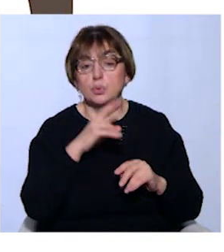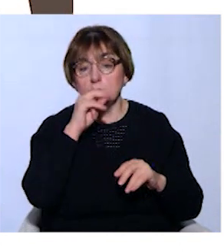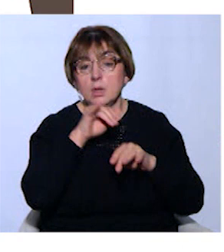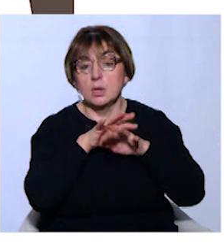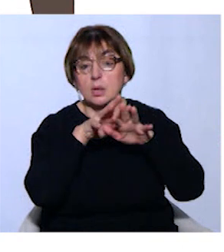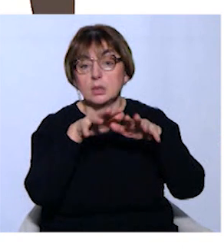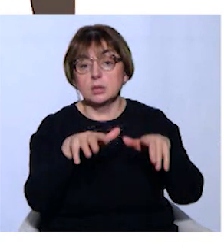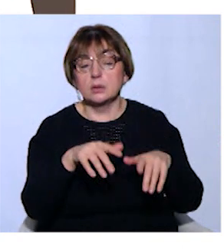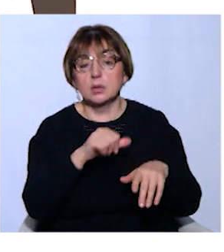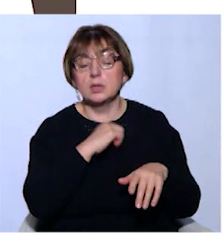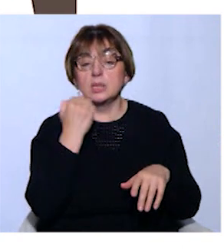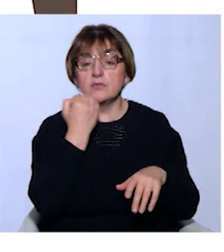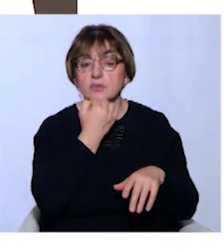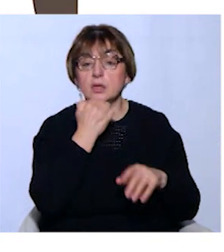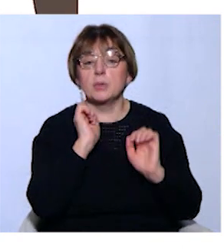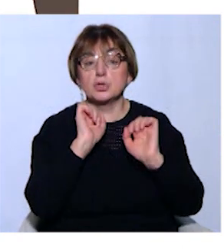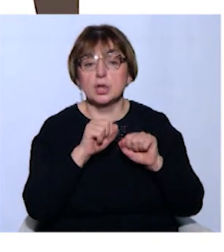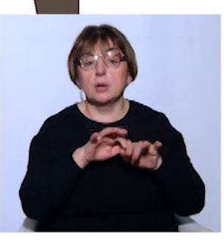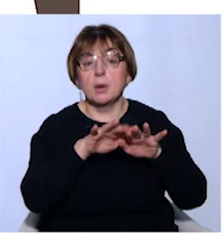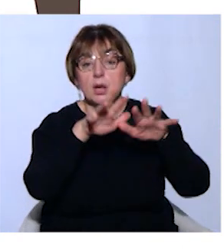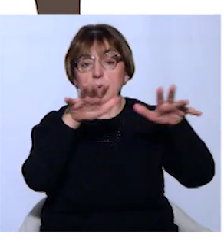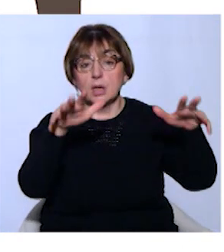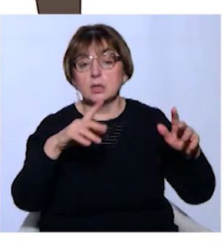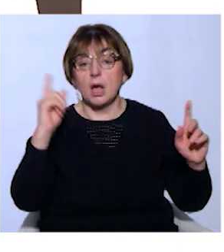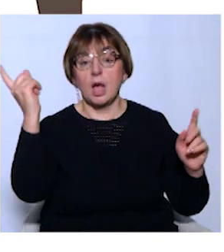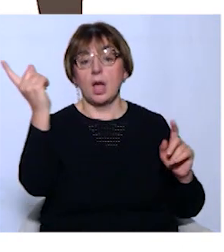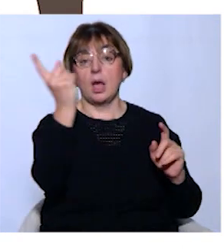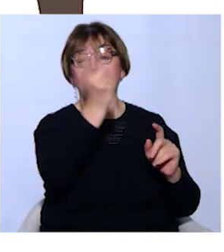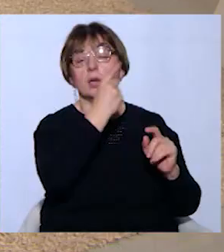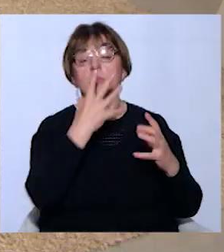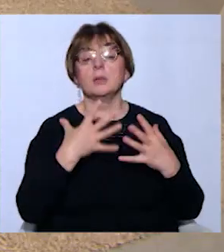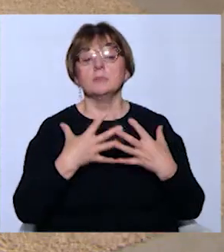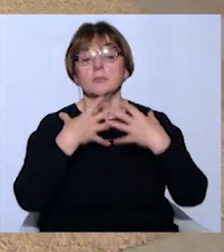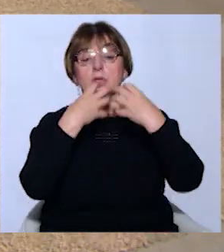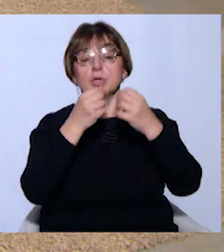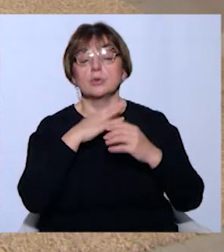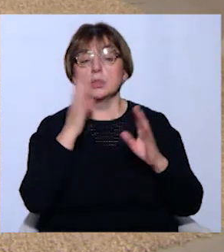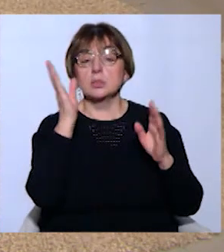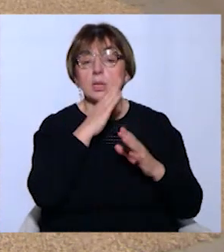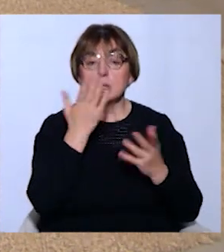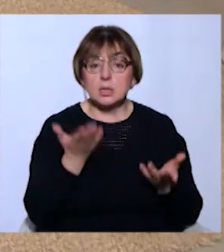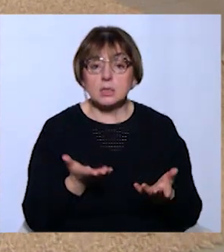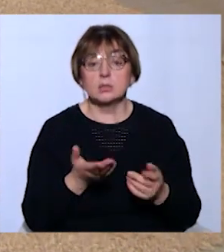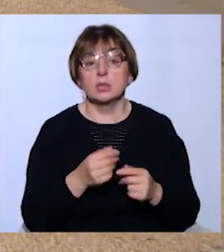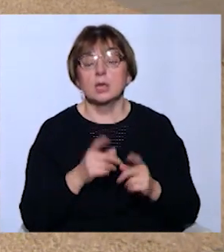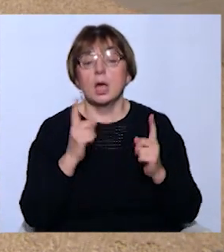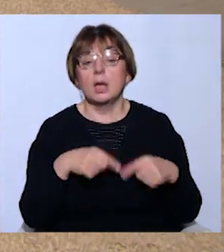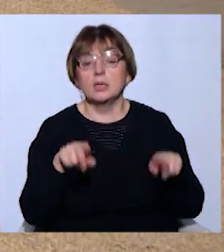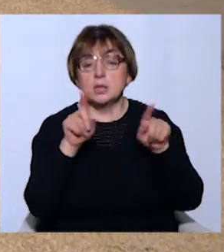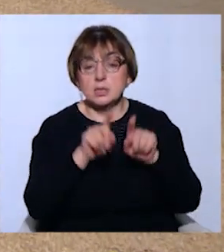ეს რადიოაქტიური ნივთიერებები შეიძლება მოხვდეს ჰაერით, ჩესუნთქვით, ან წყლით, ან კიდევ